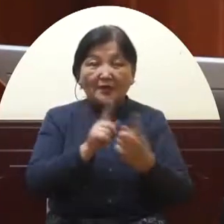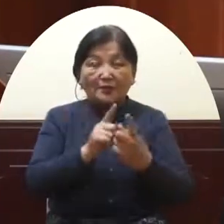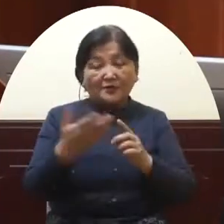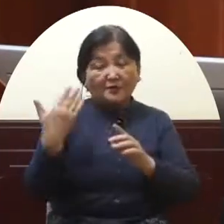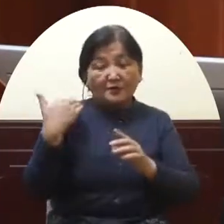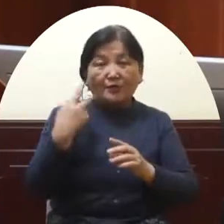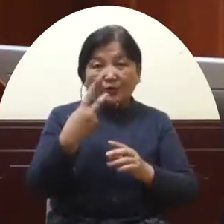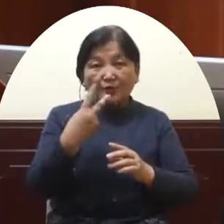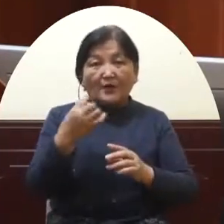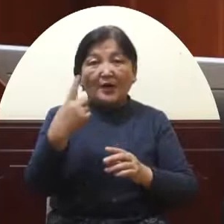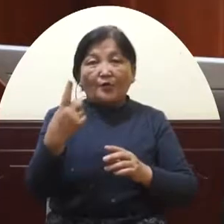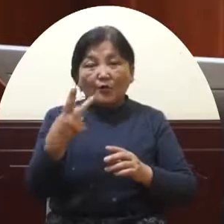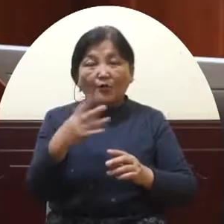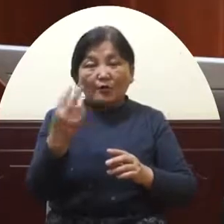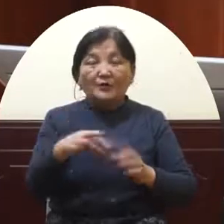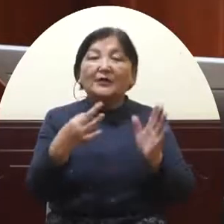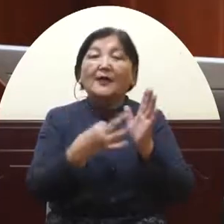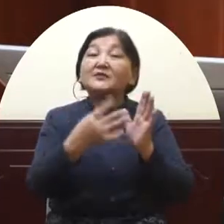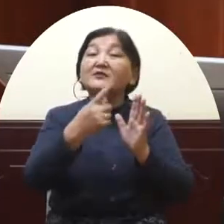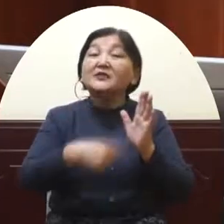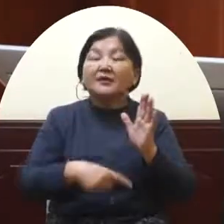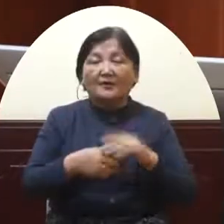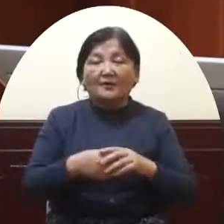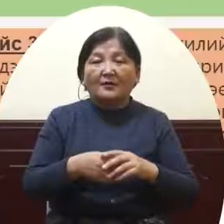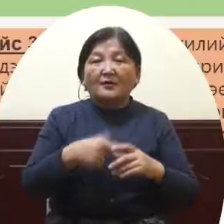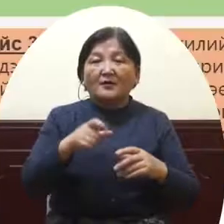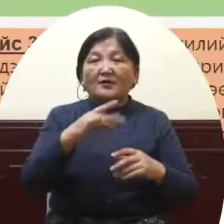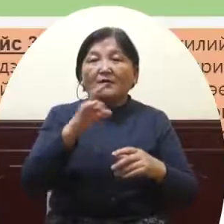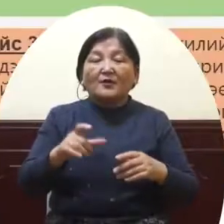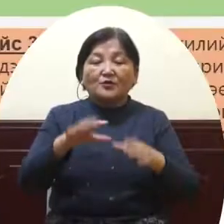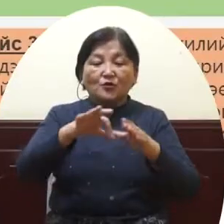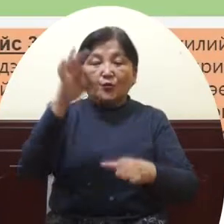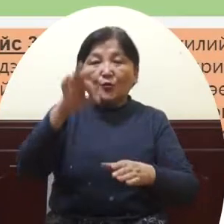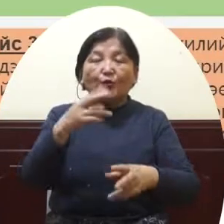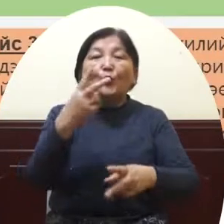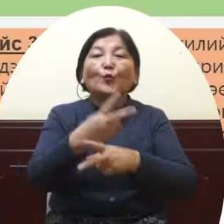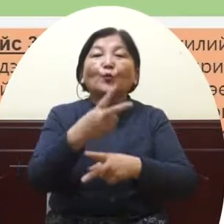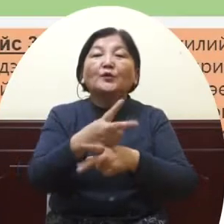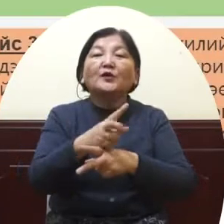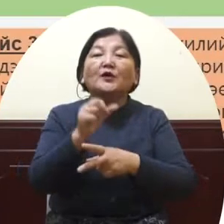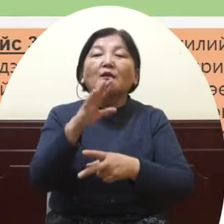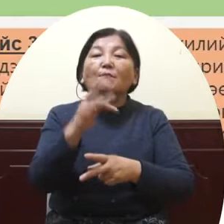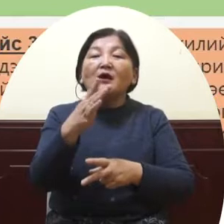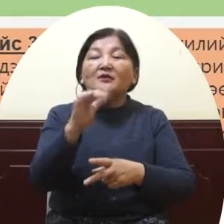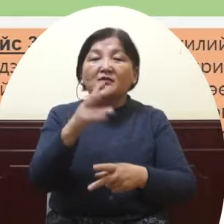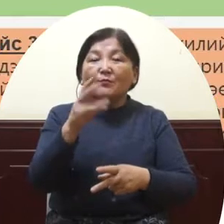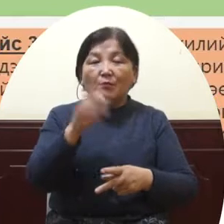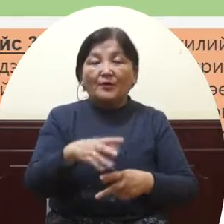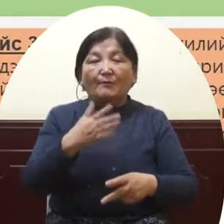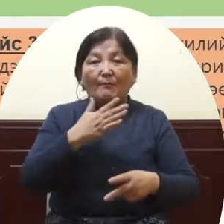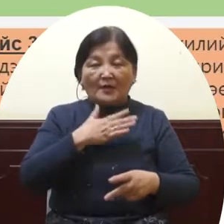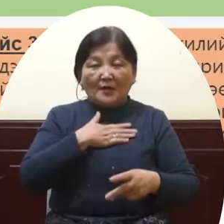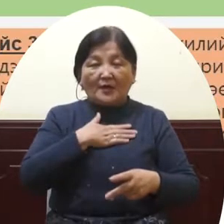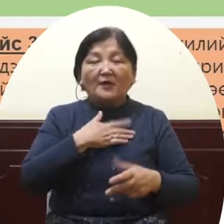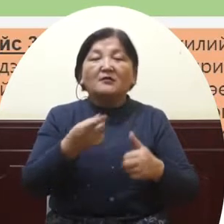8 сард уулзсад ингэж хэлж ирсэн. Хэрвээ бид сонгуулийн хуулийг баримталсан бол манай тойрогт нэгч нэр дэвшигчгүй болох